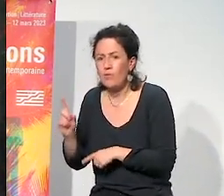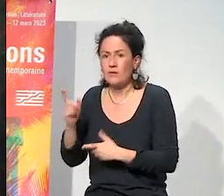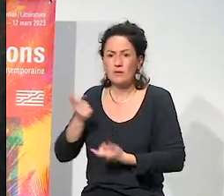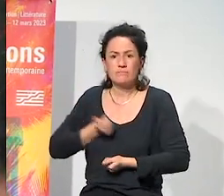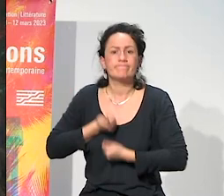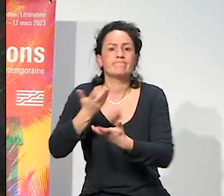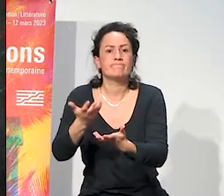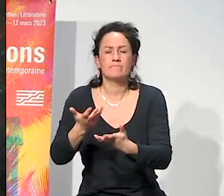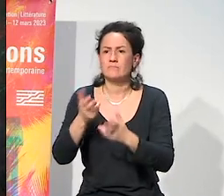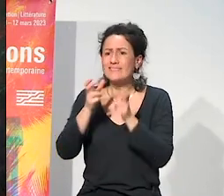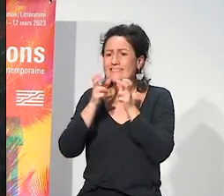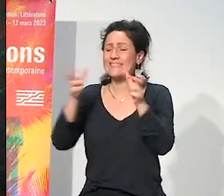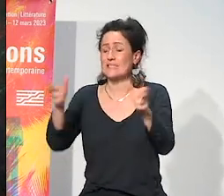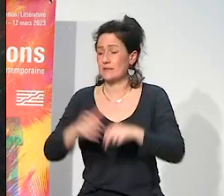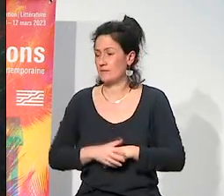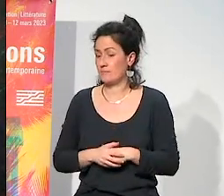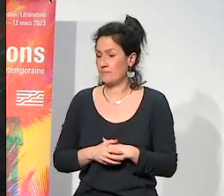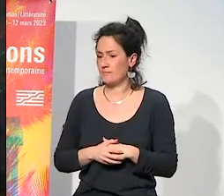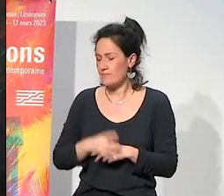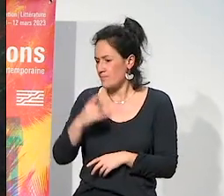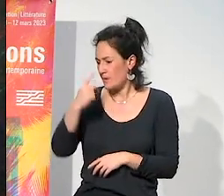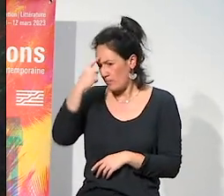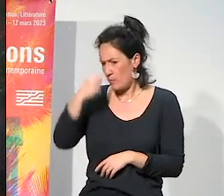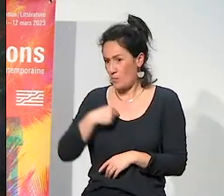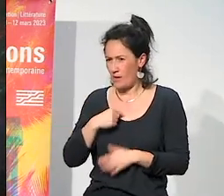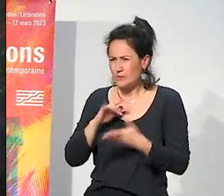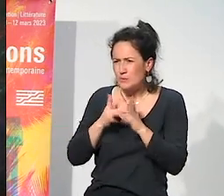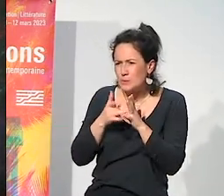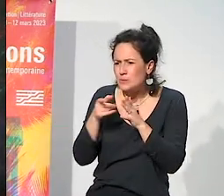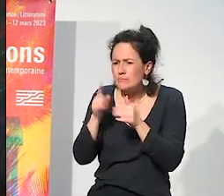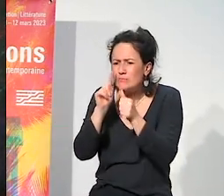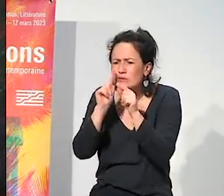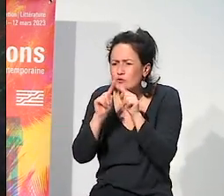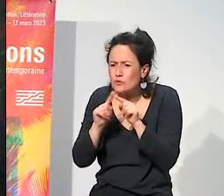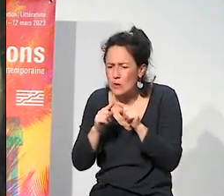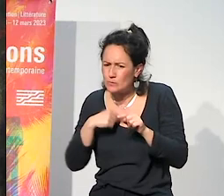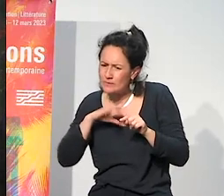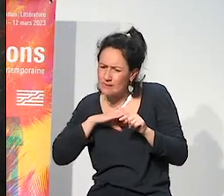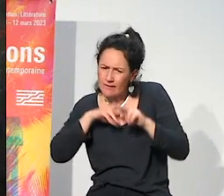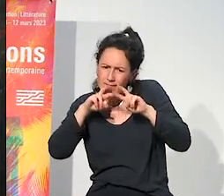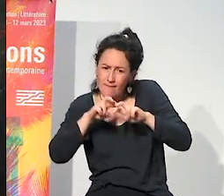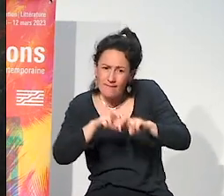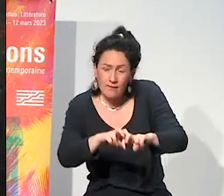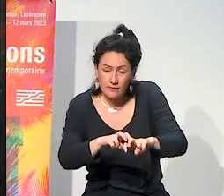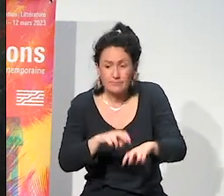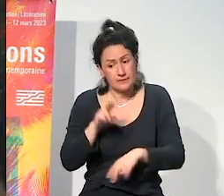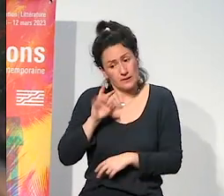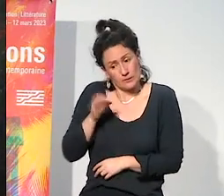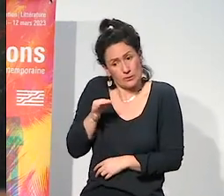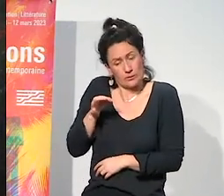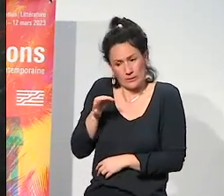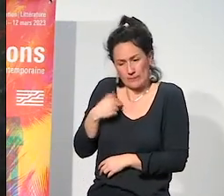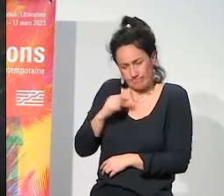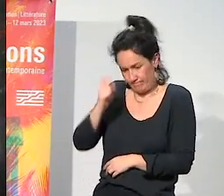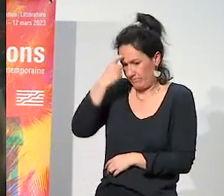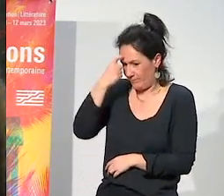voix, crier, etc. Donc moi, c'est tous ces fils-là, en général, que j'aime bien suivre. Et oui, je me rends compte